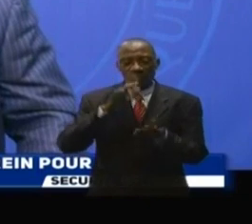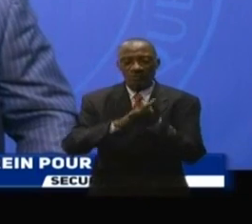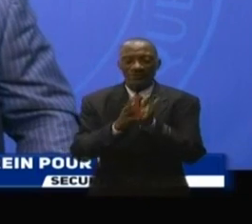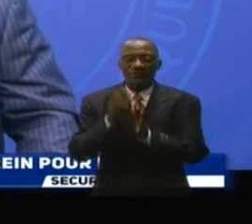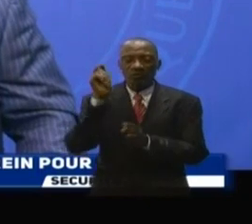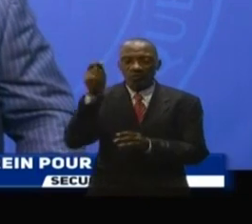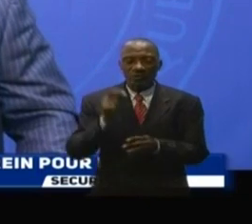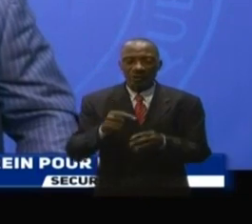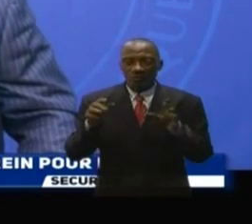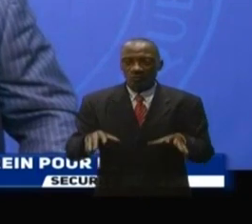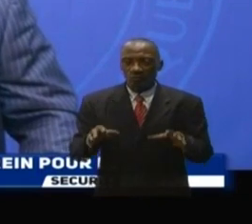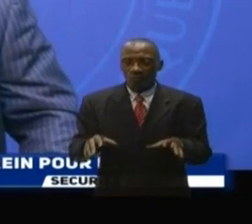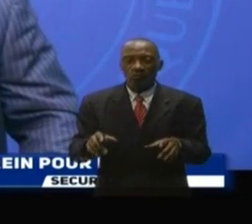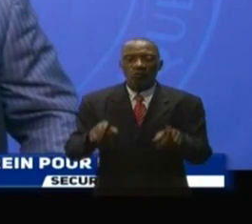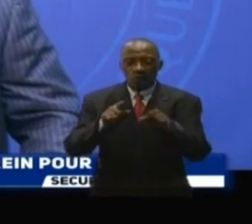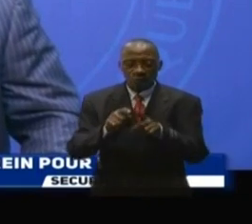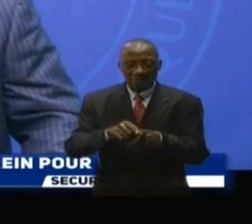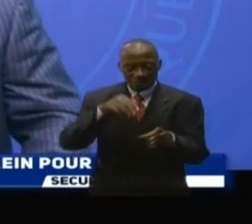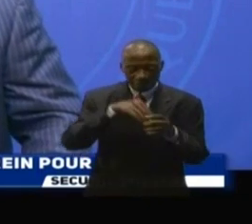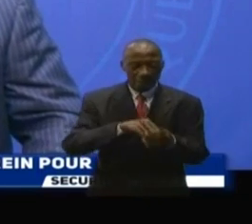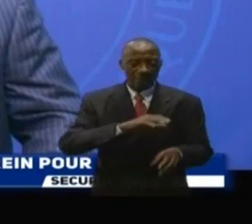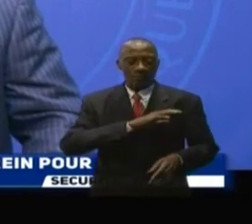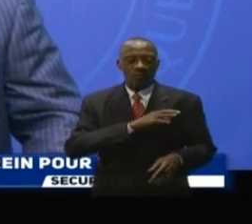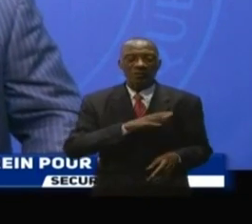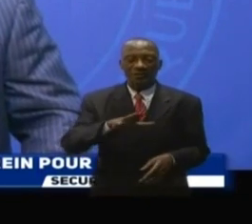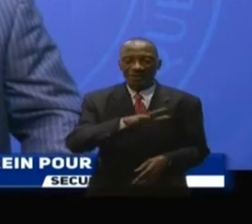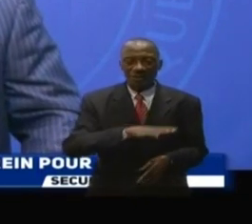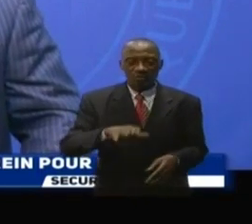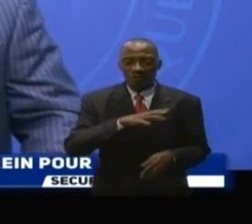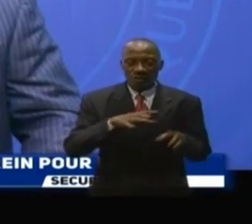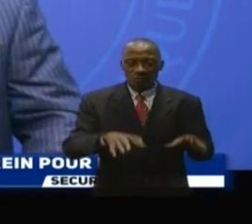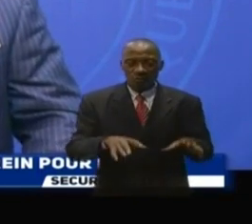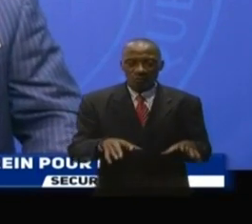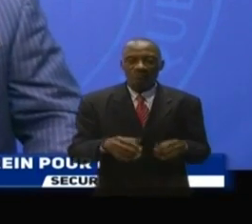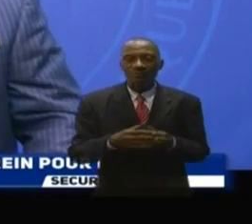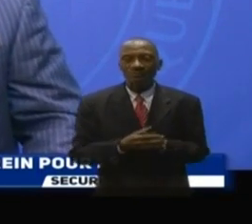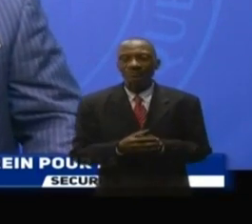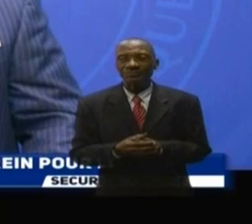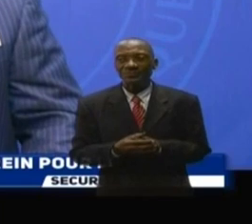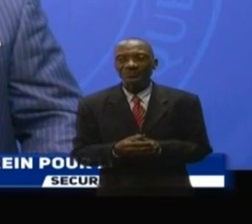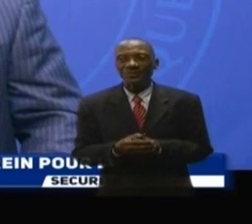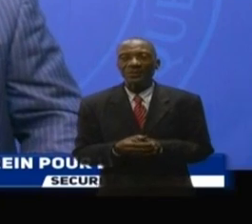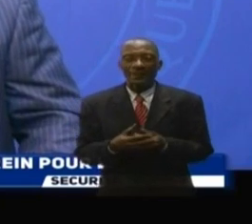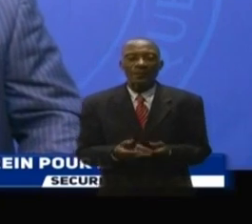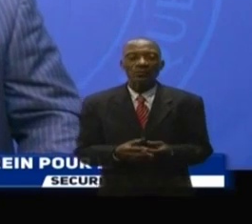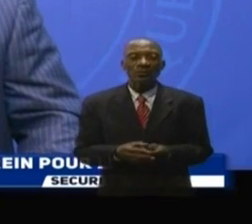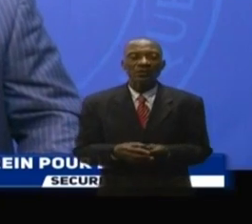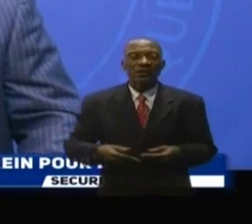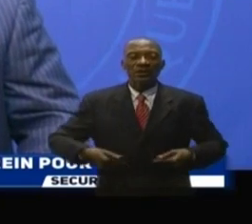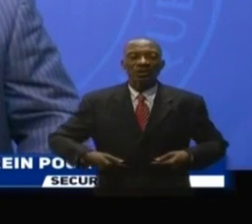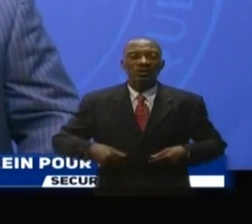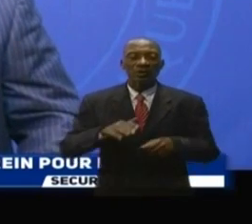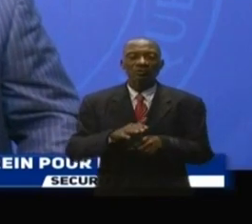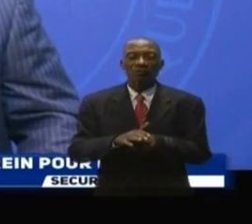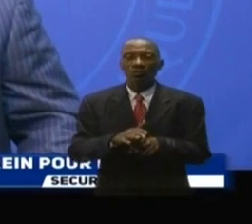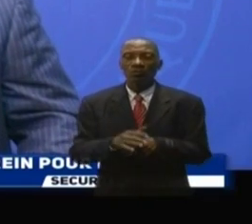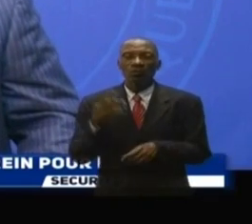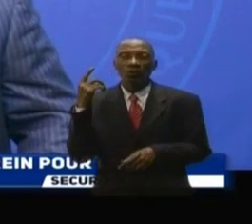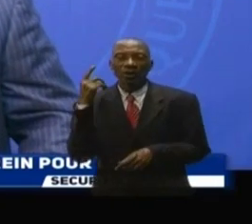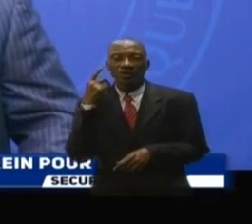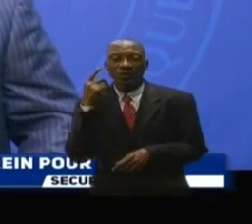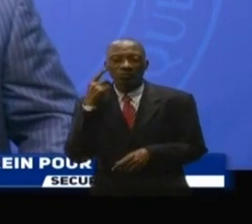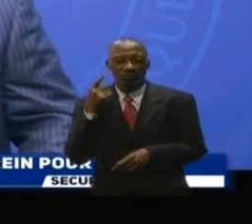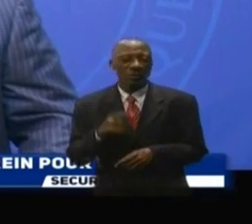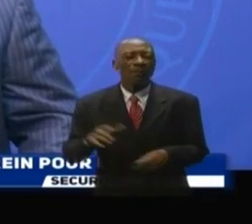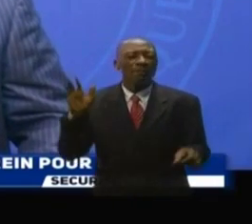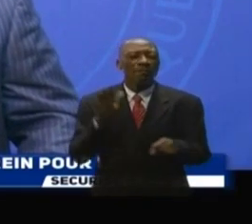Congo et de la police nationale congolaise. Quelques mois après cet appel, nous avons été heureux de voir plusieurs